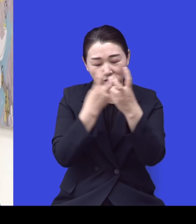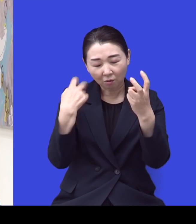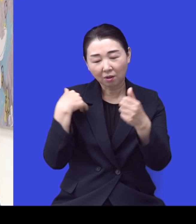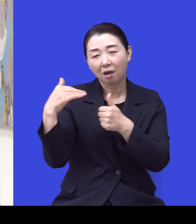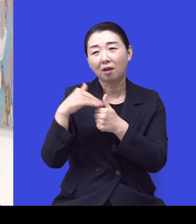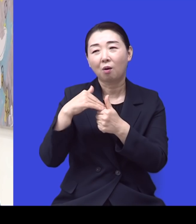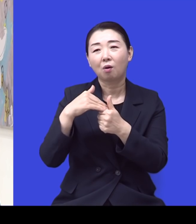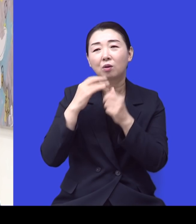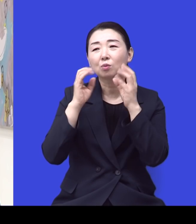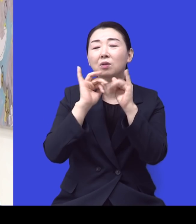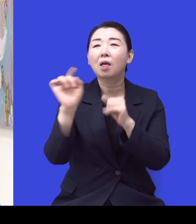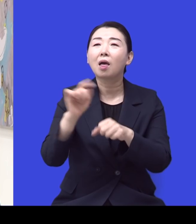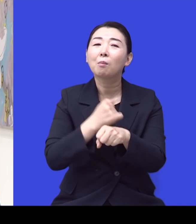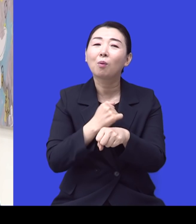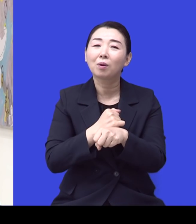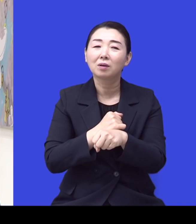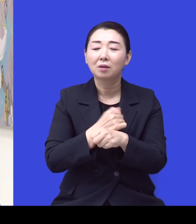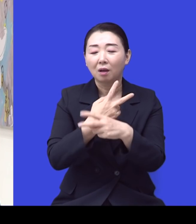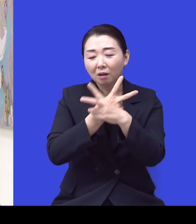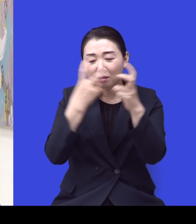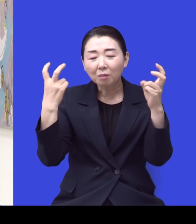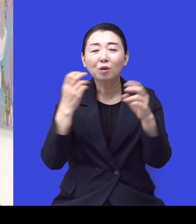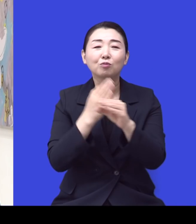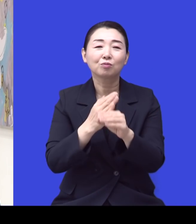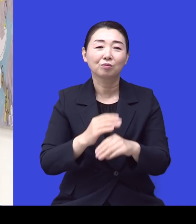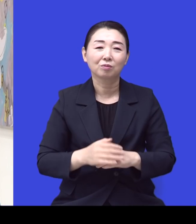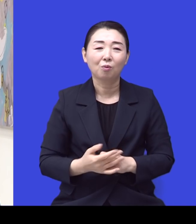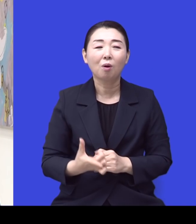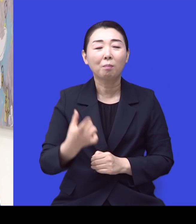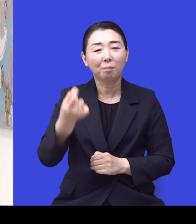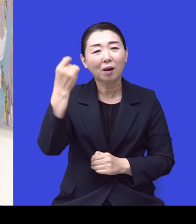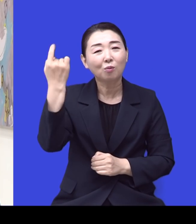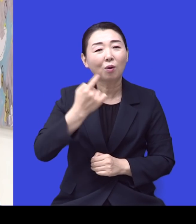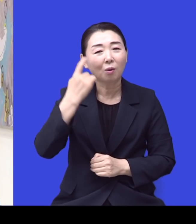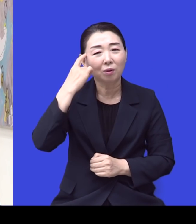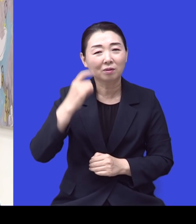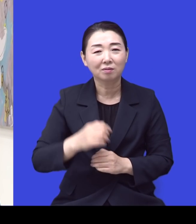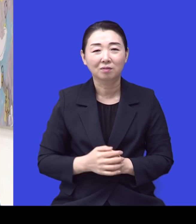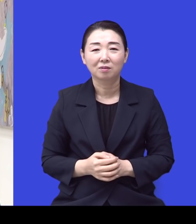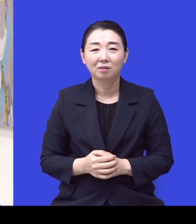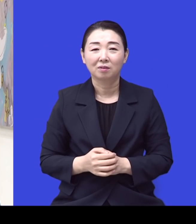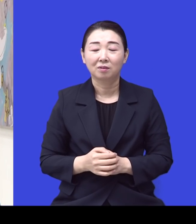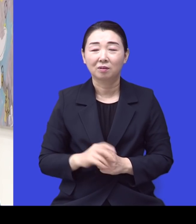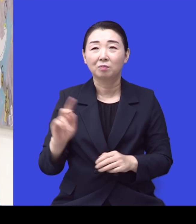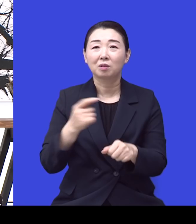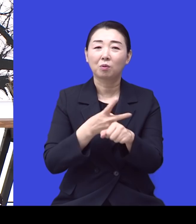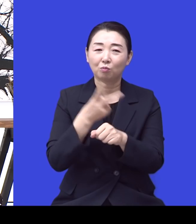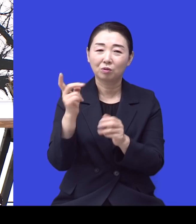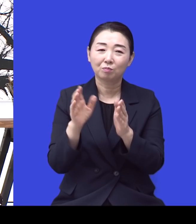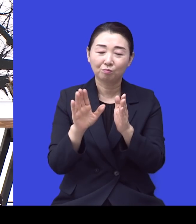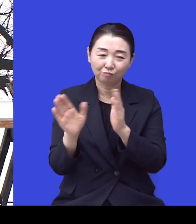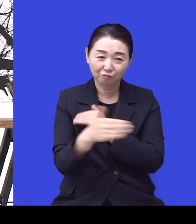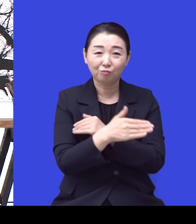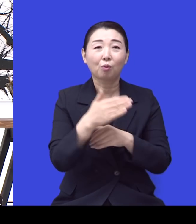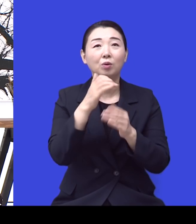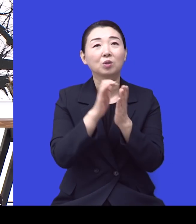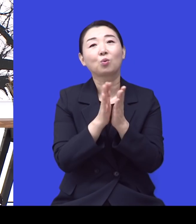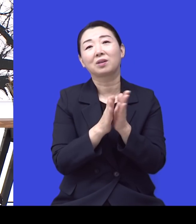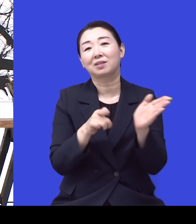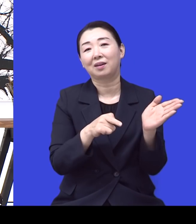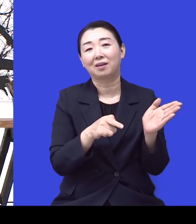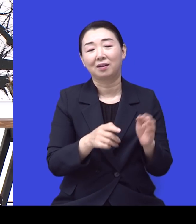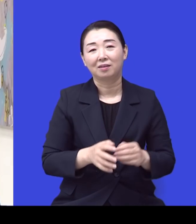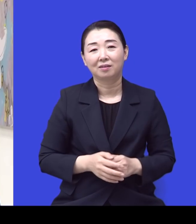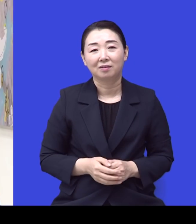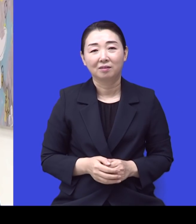깨워가지고 전선생님 뭐 하냐고 아. 자고 있지 뭐 하냐고 예. 왜 이렇게 일찍 왔냐고 예. 그러면 새벽 2시부터 와서 기도하고 근데